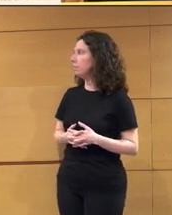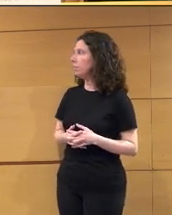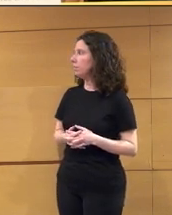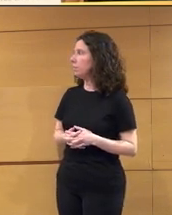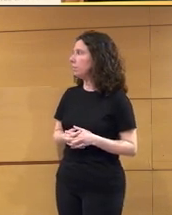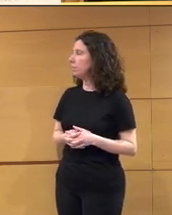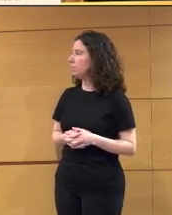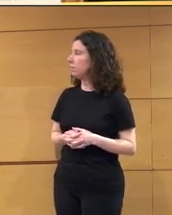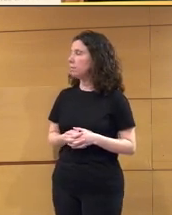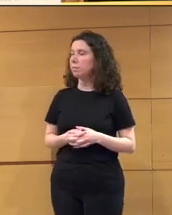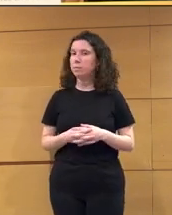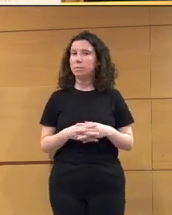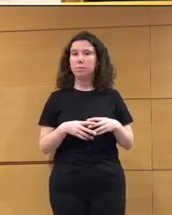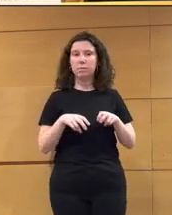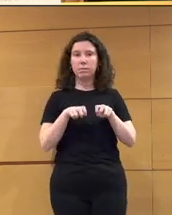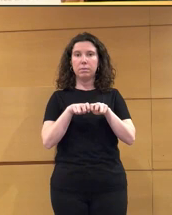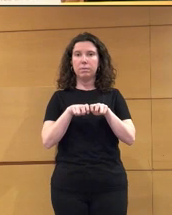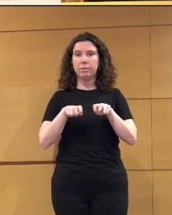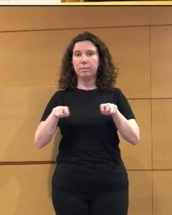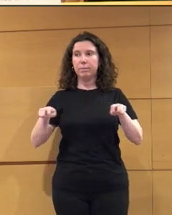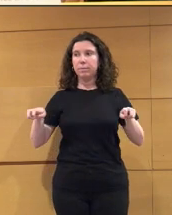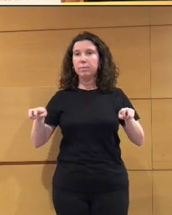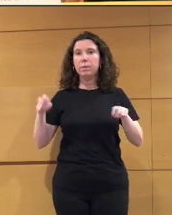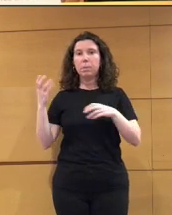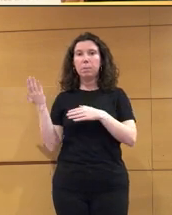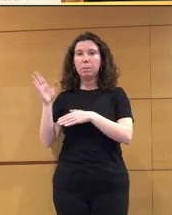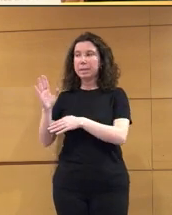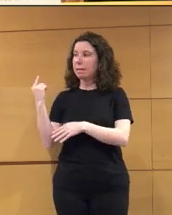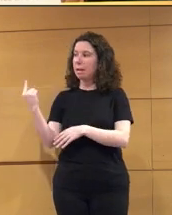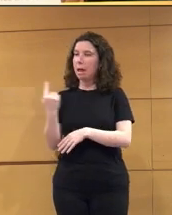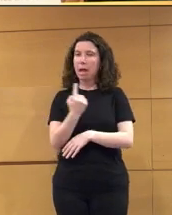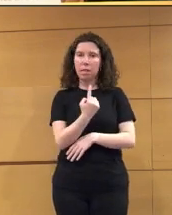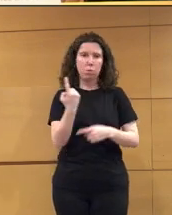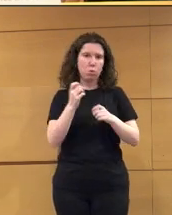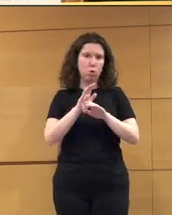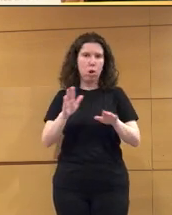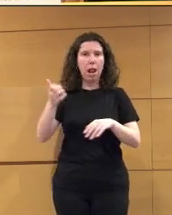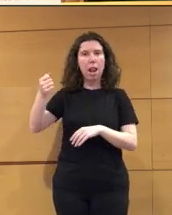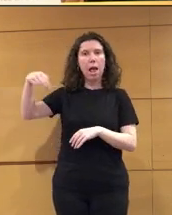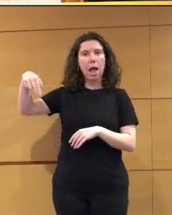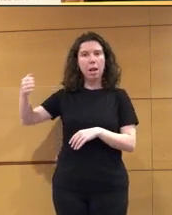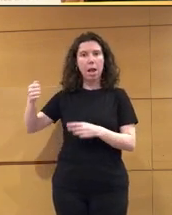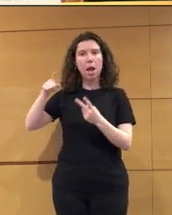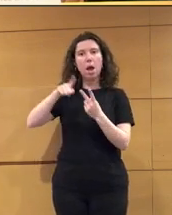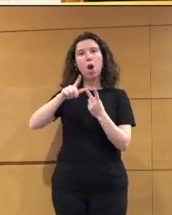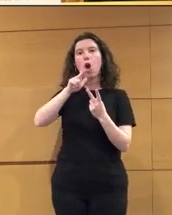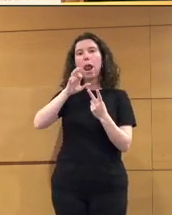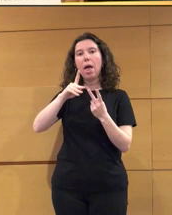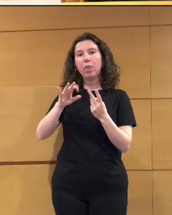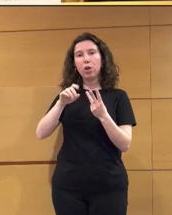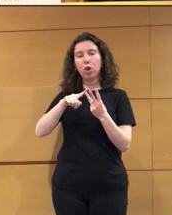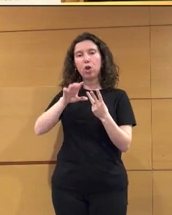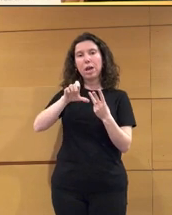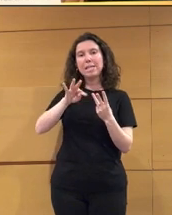I ens acompanyen, per fer un repàs. No us tornaré a presentar, però tenim a l'Anna, tenim a l'Horacio i tenim a